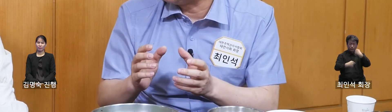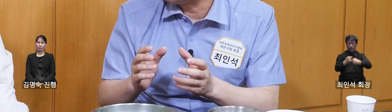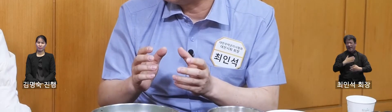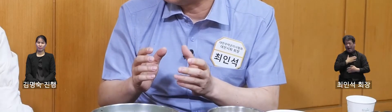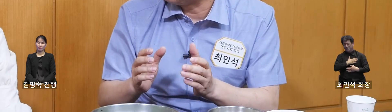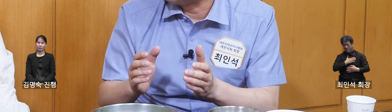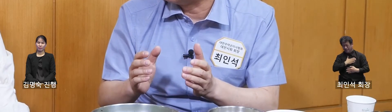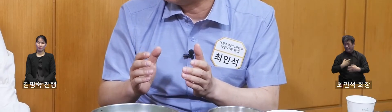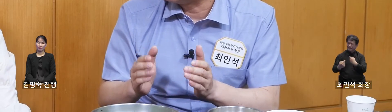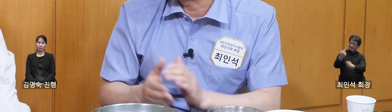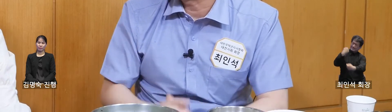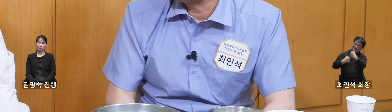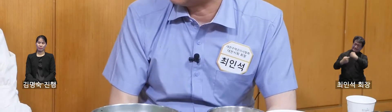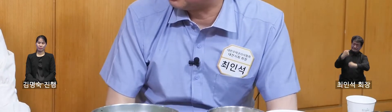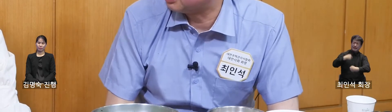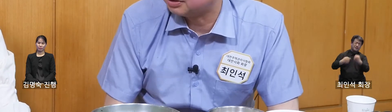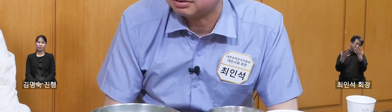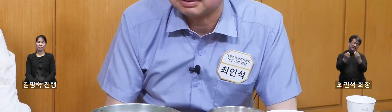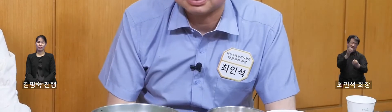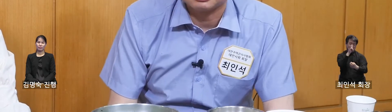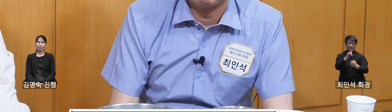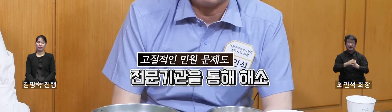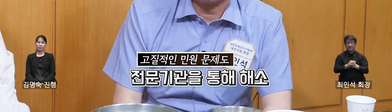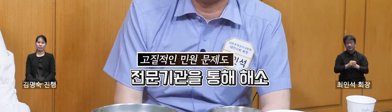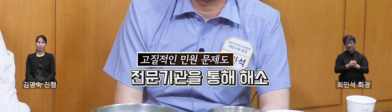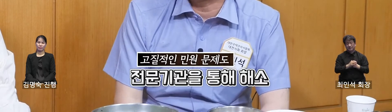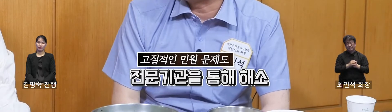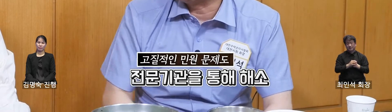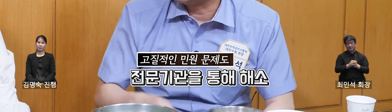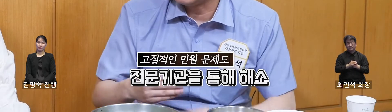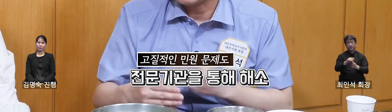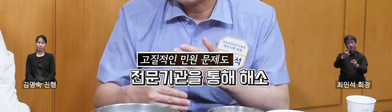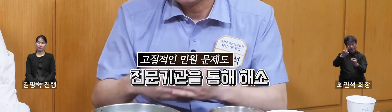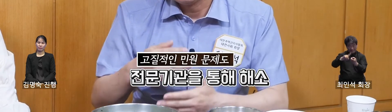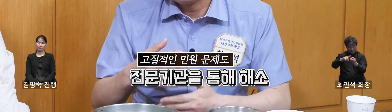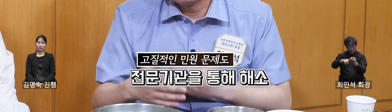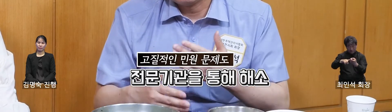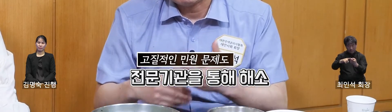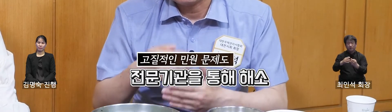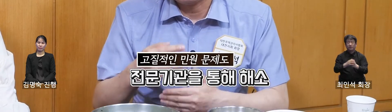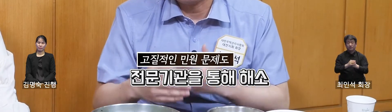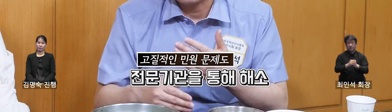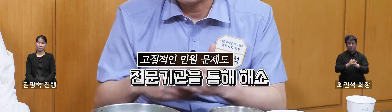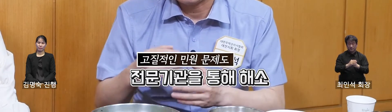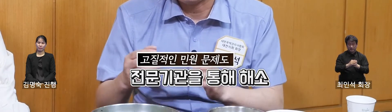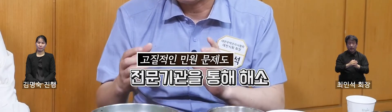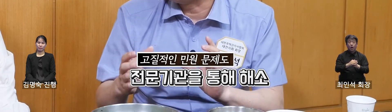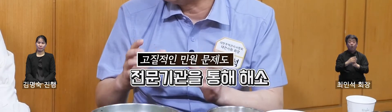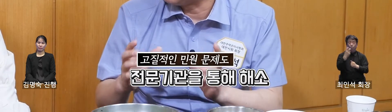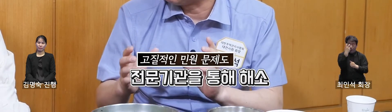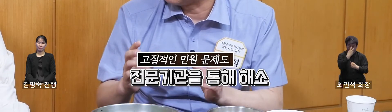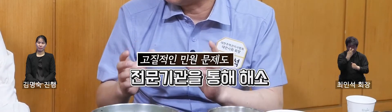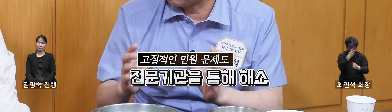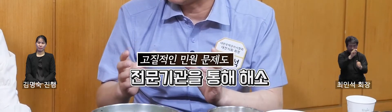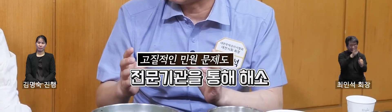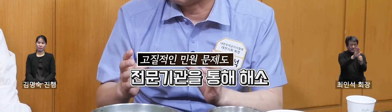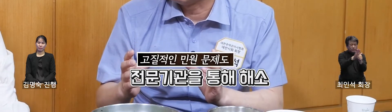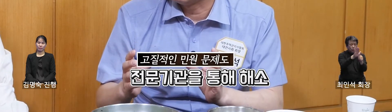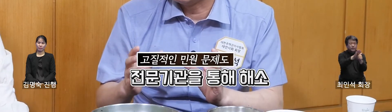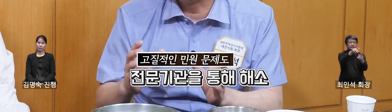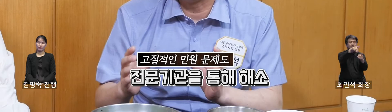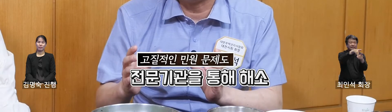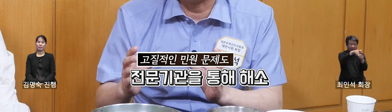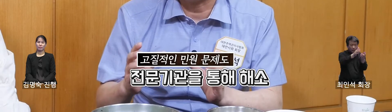무는 그런 민원들이 일부 존재할 수가 있거든요. 그래서 그런 부분들을 이제는 관리지원센터라는 전문기관을